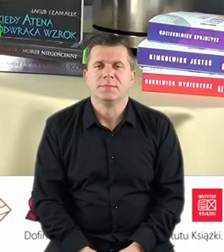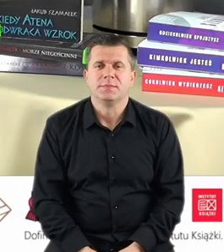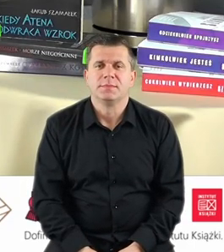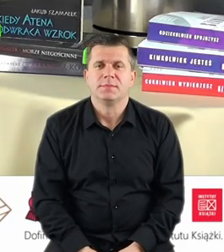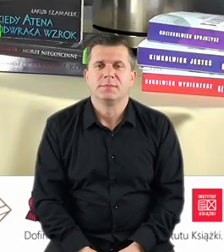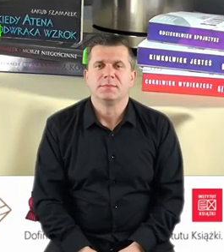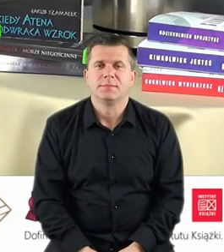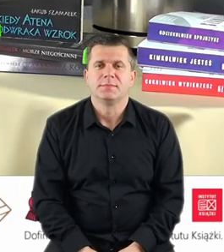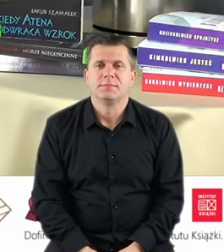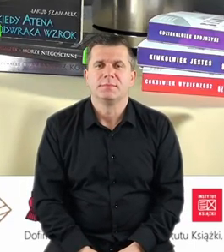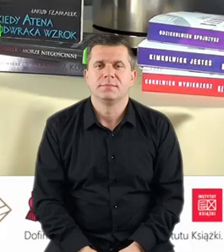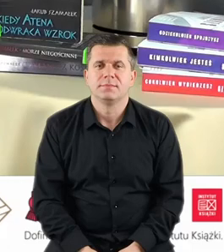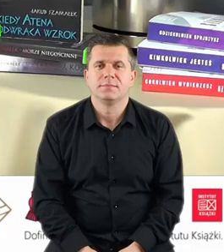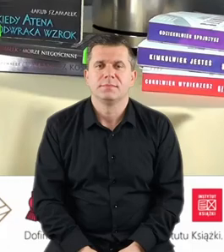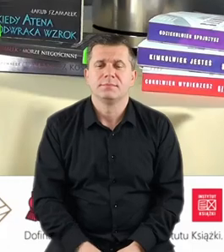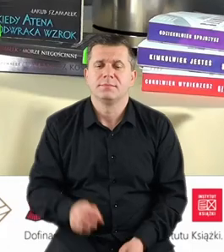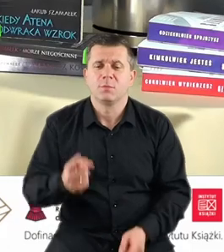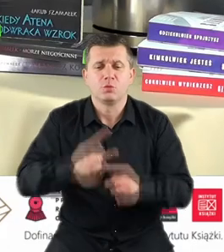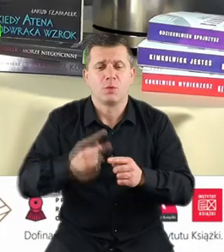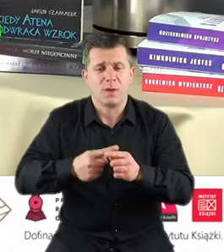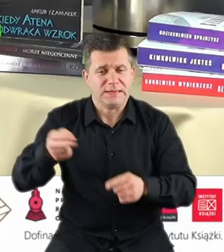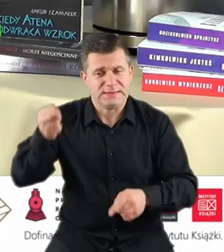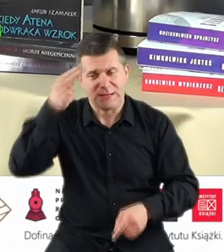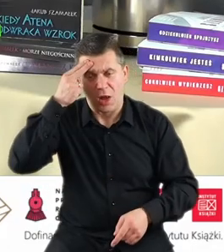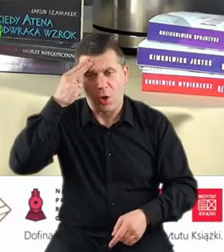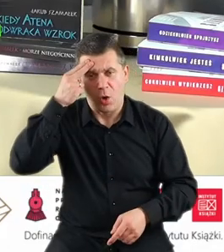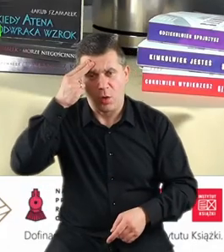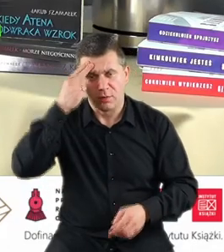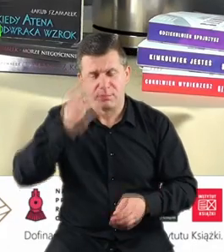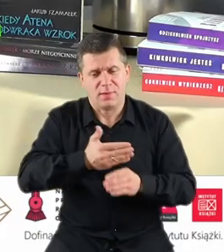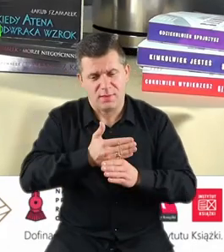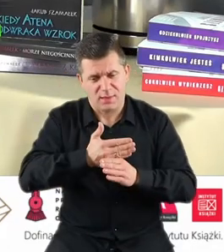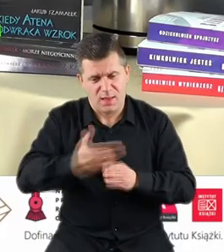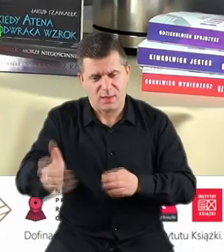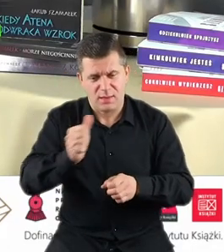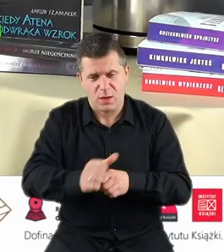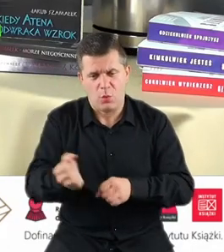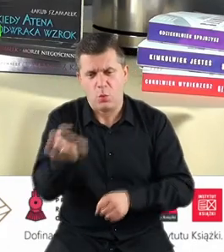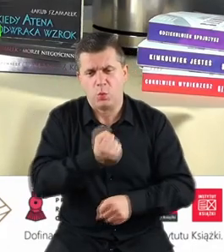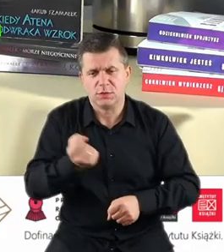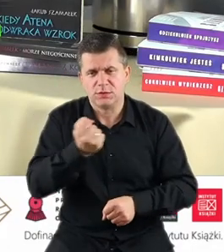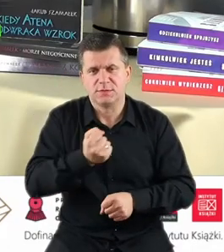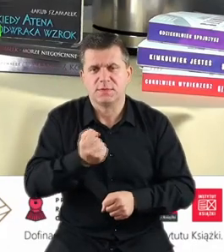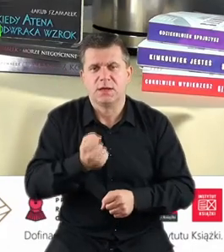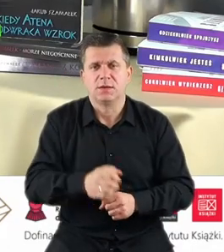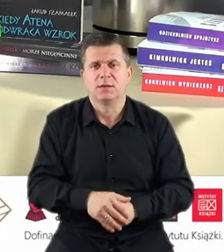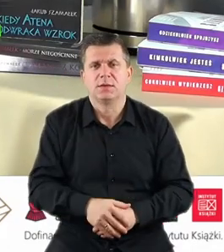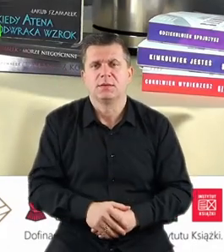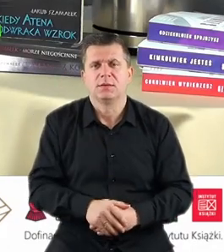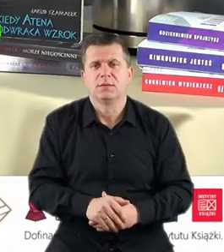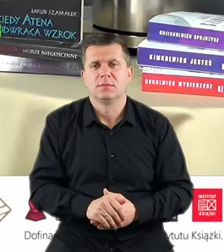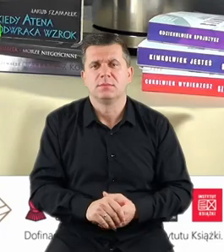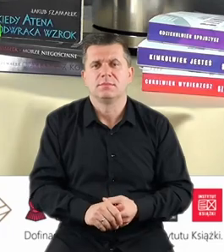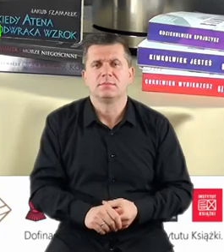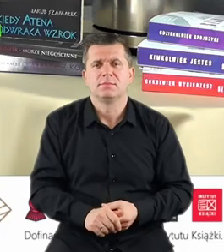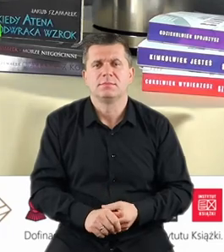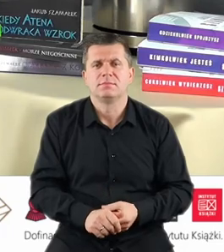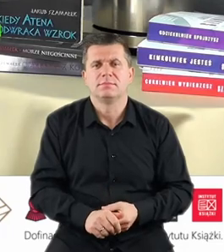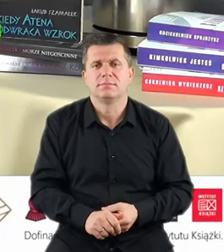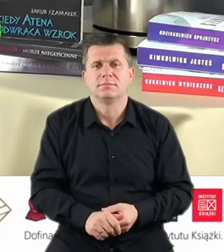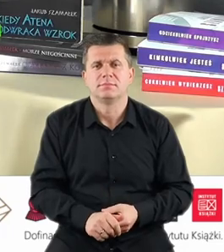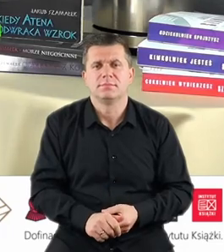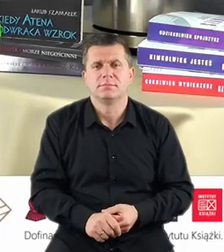jakby no tak, taki stereotyp, który gdzieś nadal funkcjonuje, jest używany jako taki bicz na przykład na osoby homoseksualne, to